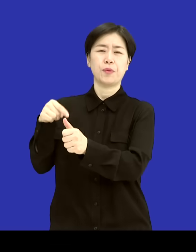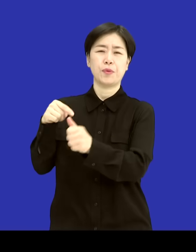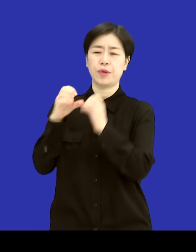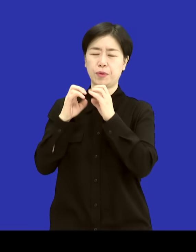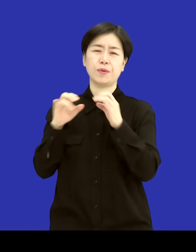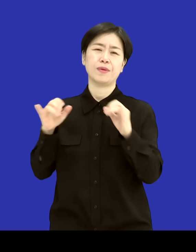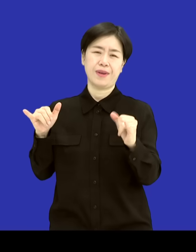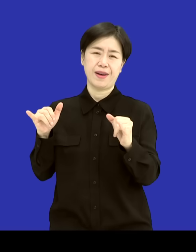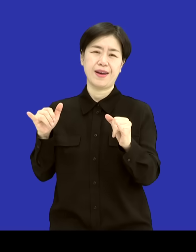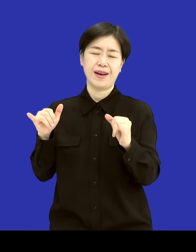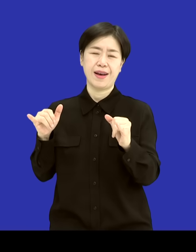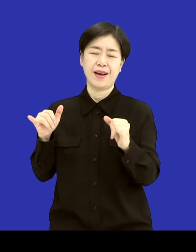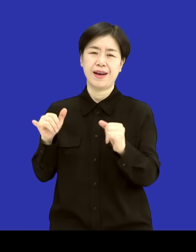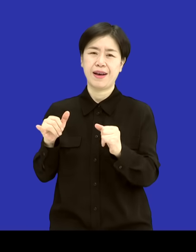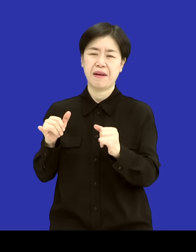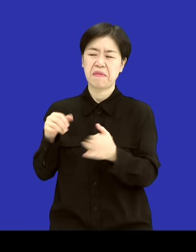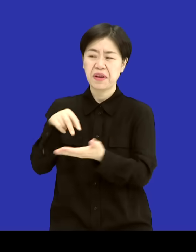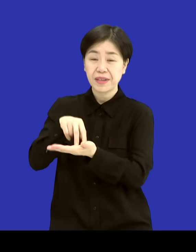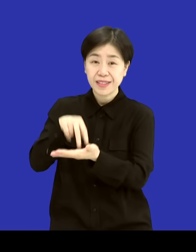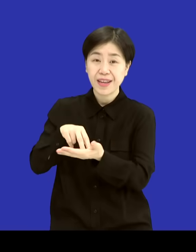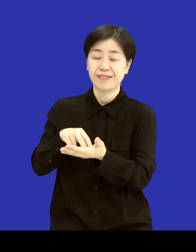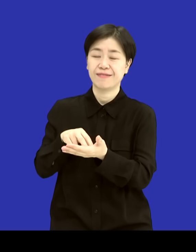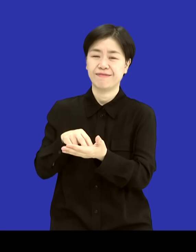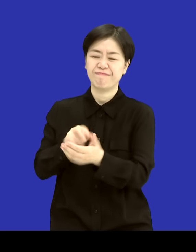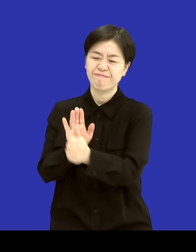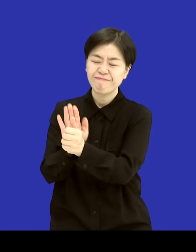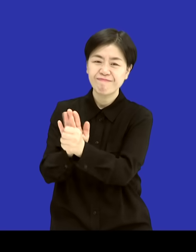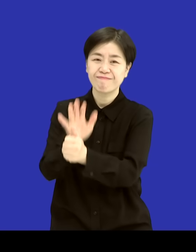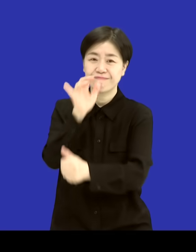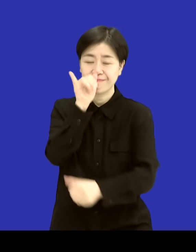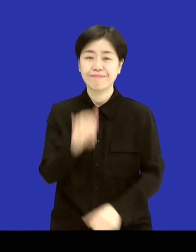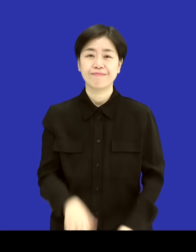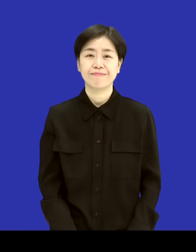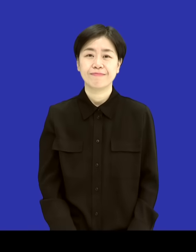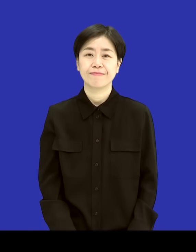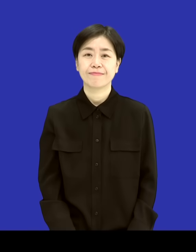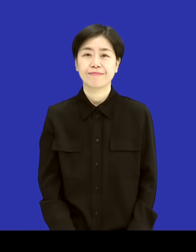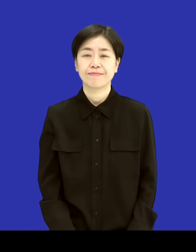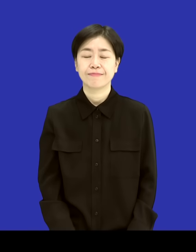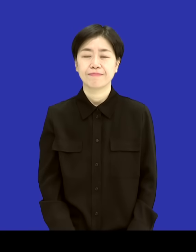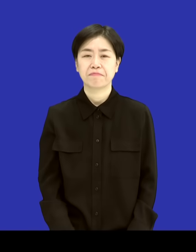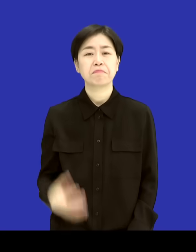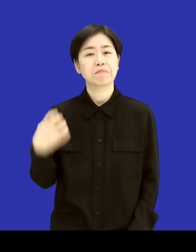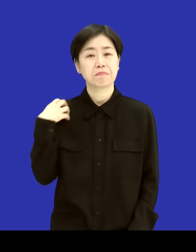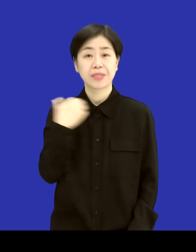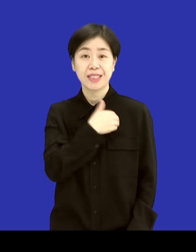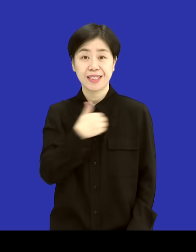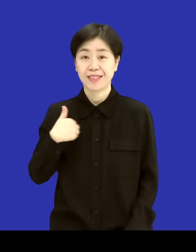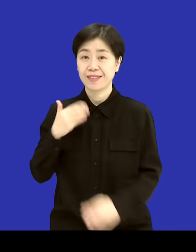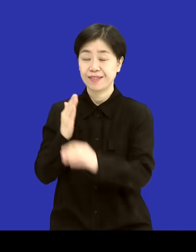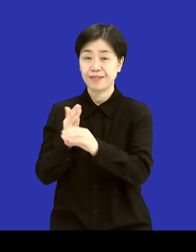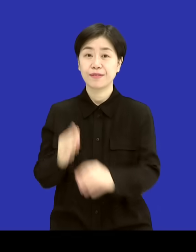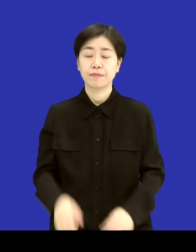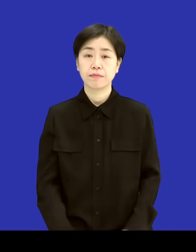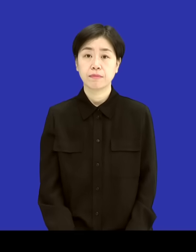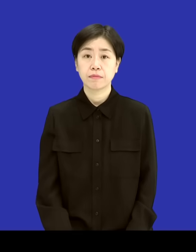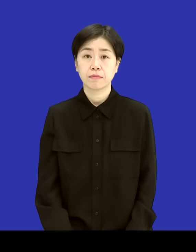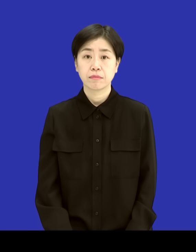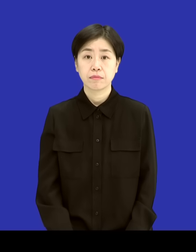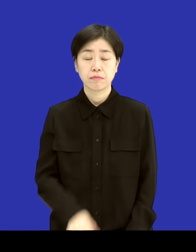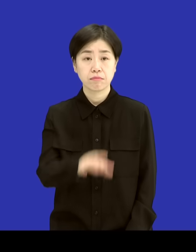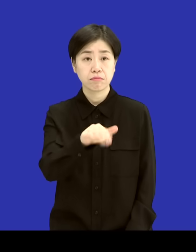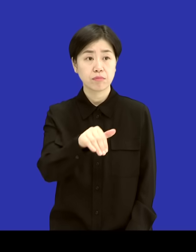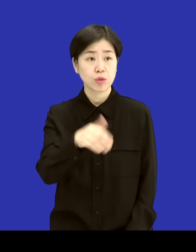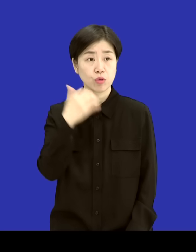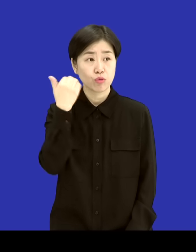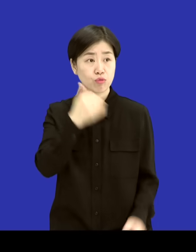정식 전도사는 아닌데 예. 그래도 매주 이제 전도사로서 또 역할을 하고 있습니다. 생각보다 좀 부러운 데가 없나 봐요.